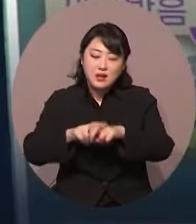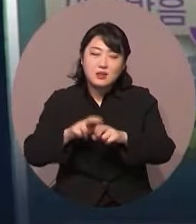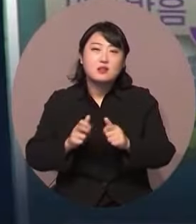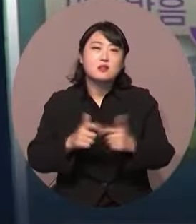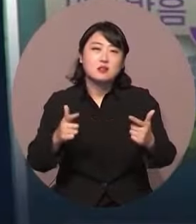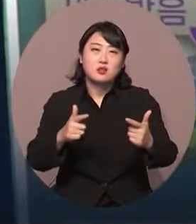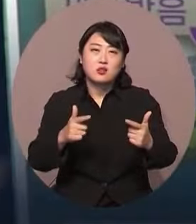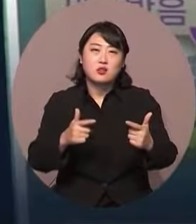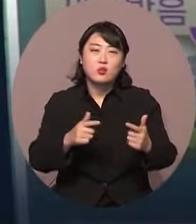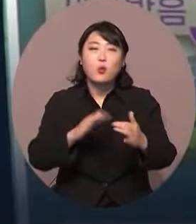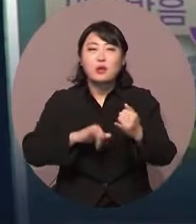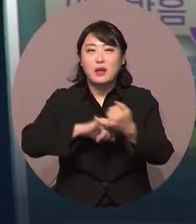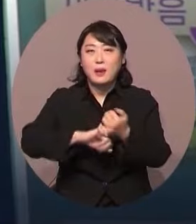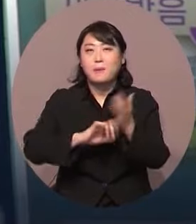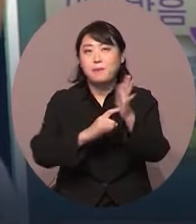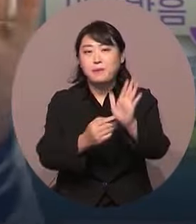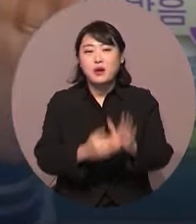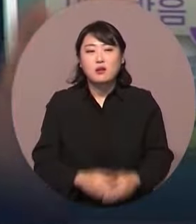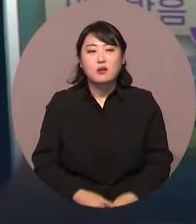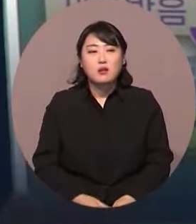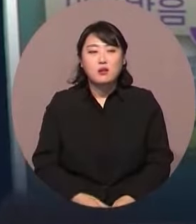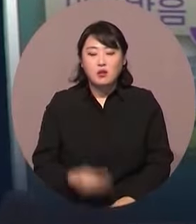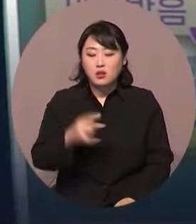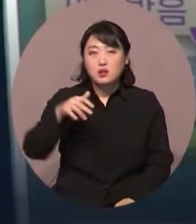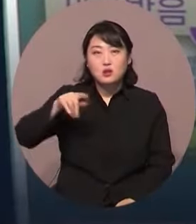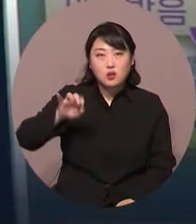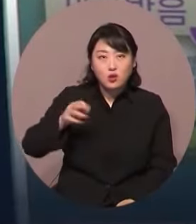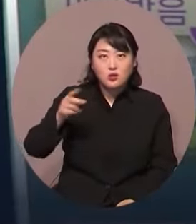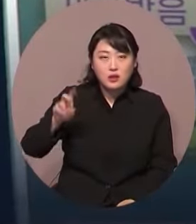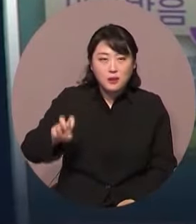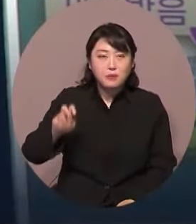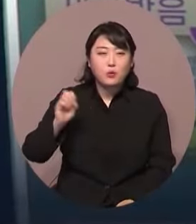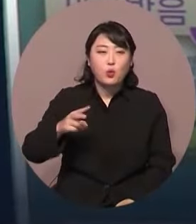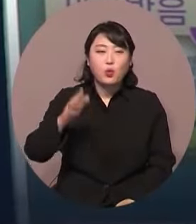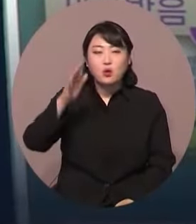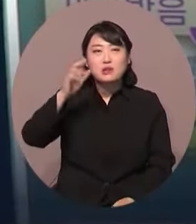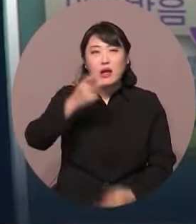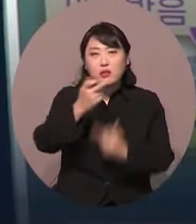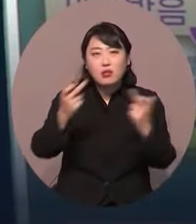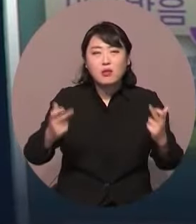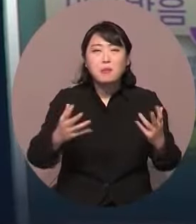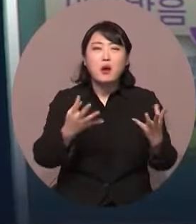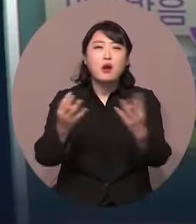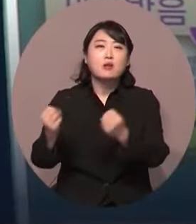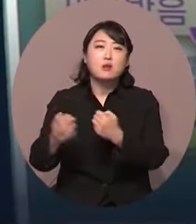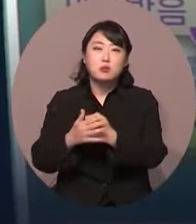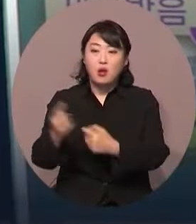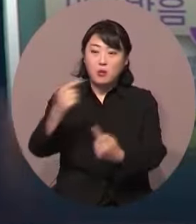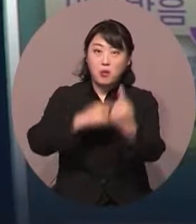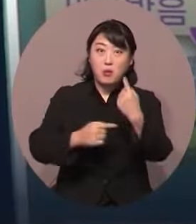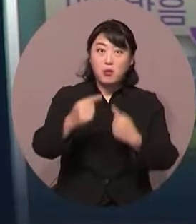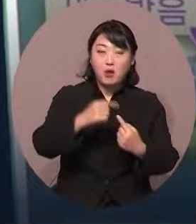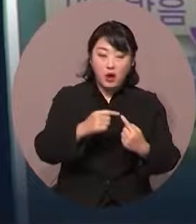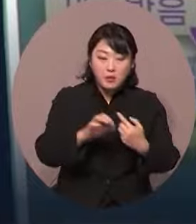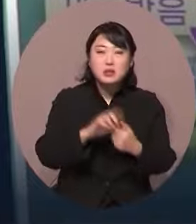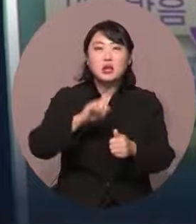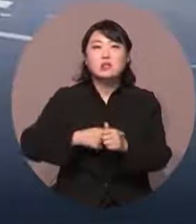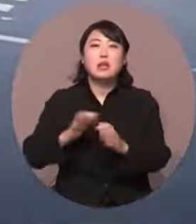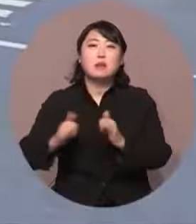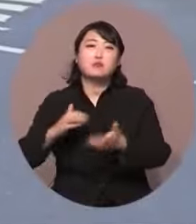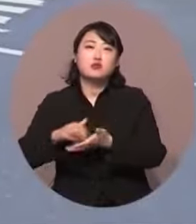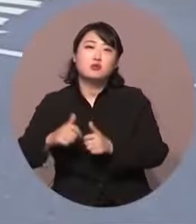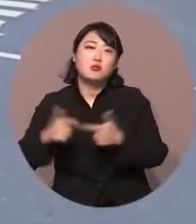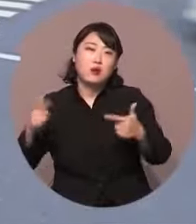개족산이 있기 때문에 이 우수한 생태환경을 활용해서 관계인구를 늘리는 것들을 하면 인구가 훨씬 더